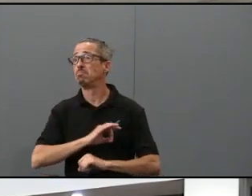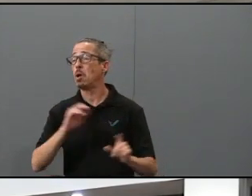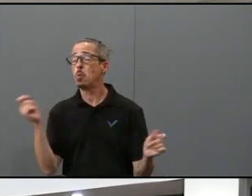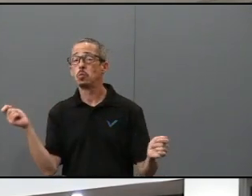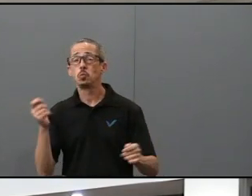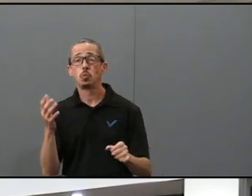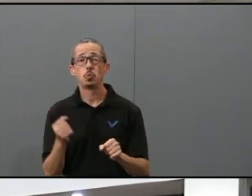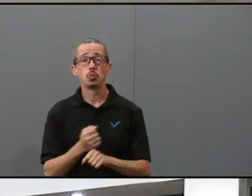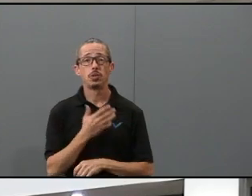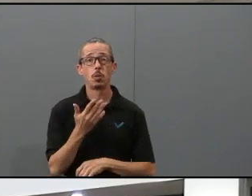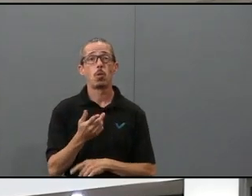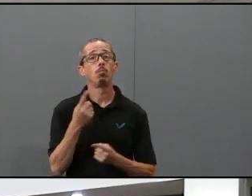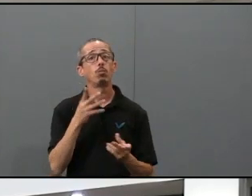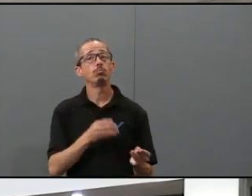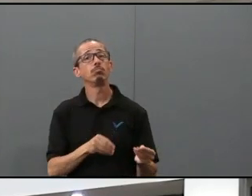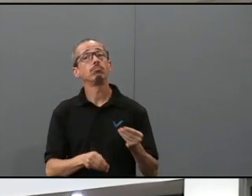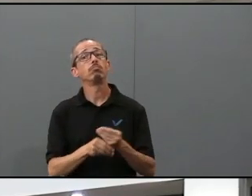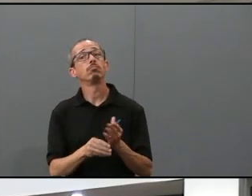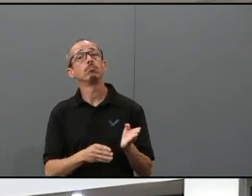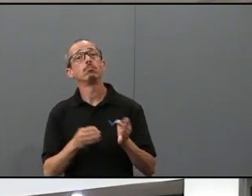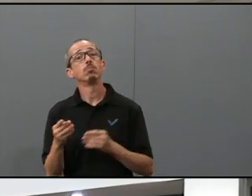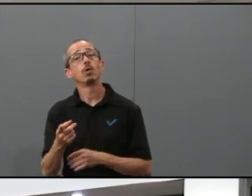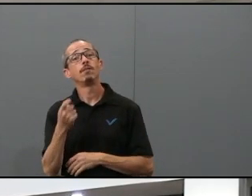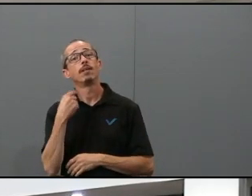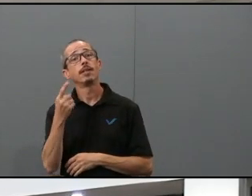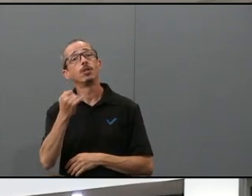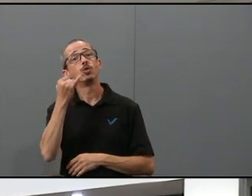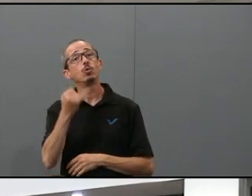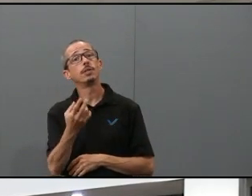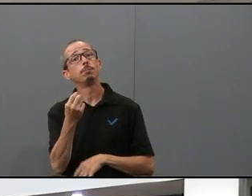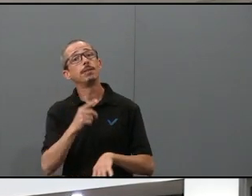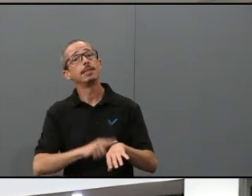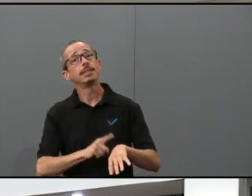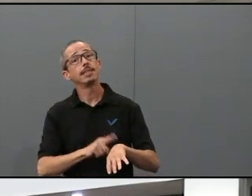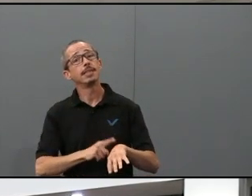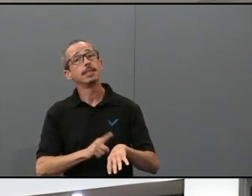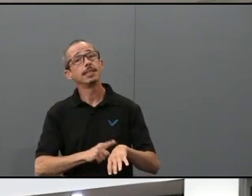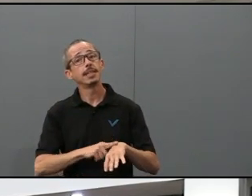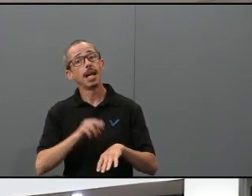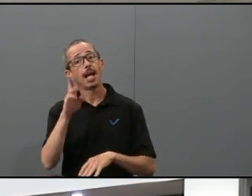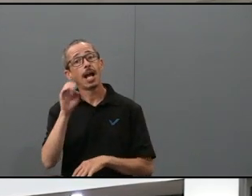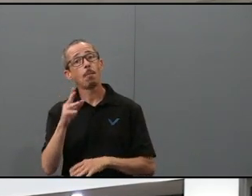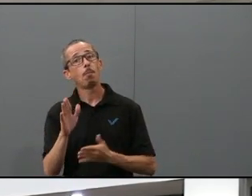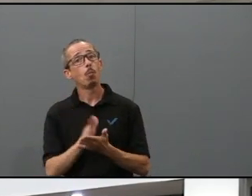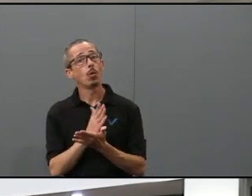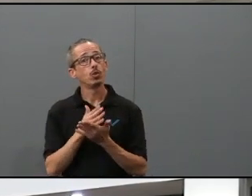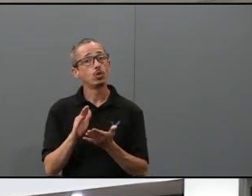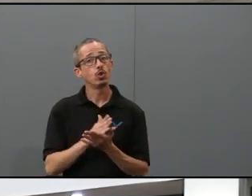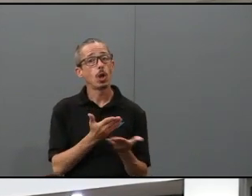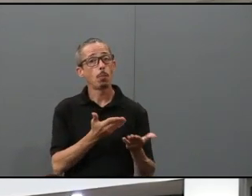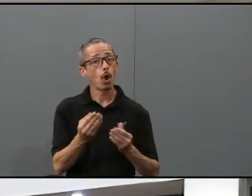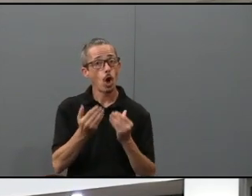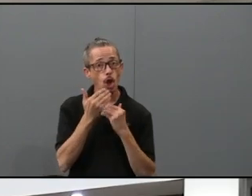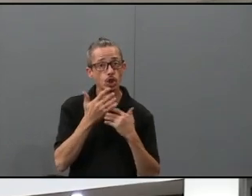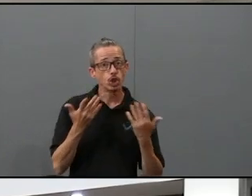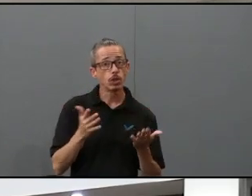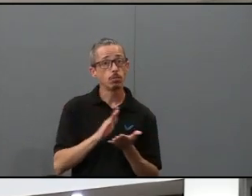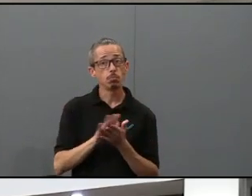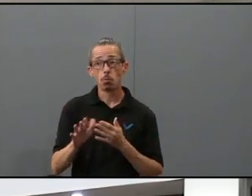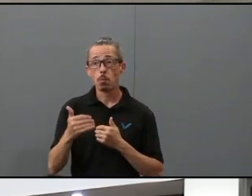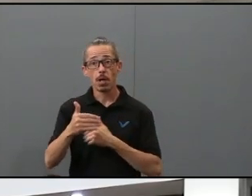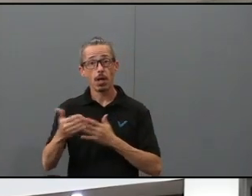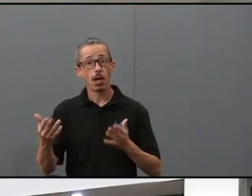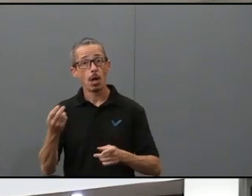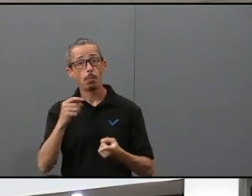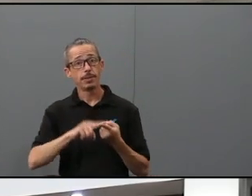et par la même occasion je vous invite les jeudi midi c'est les jeudis de l'Arab musique c'est-à-dire vous apportez votre lunch c'est très populaire c'est de